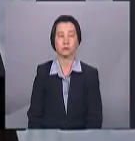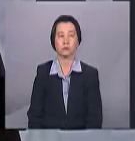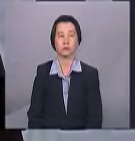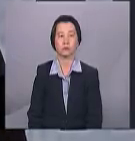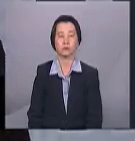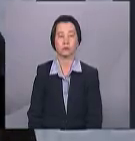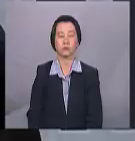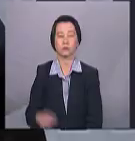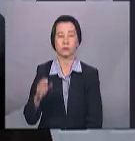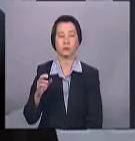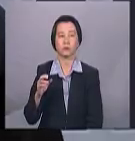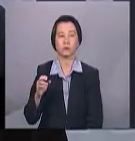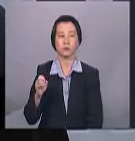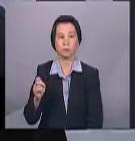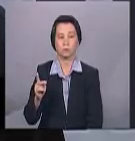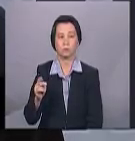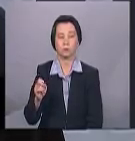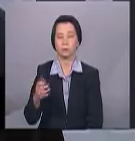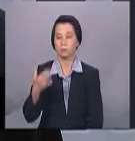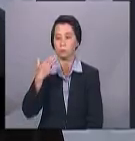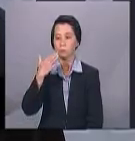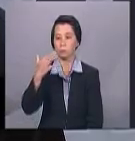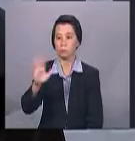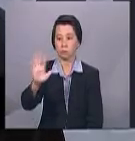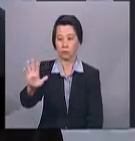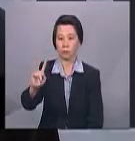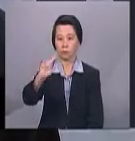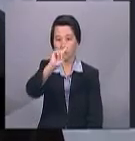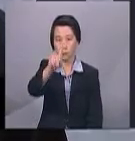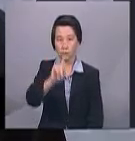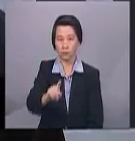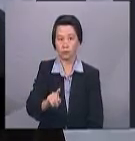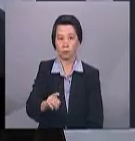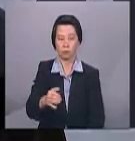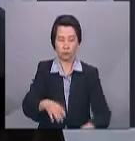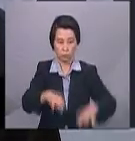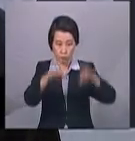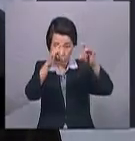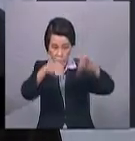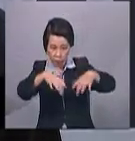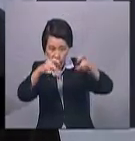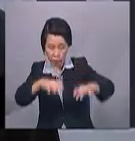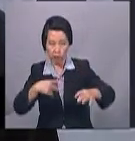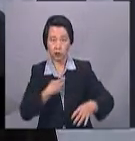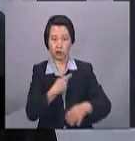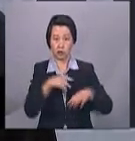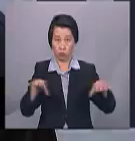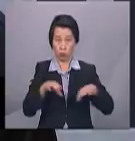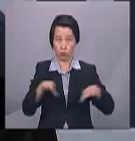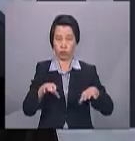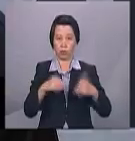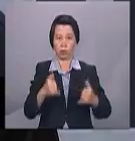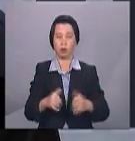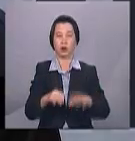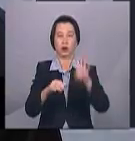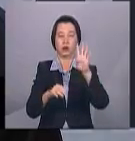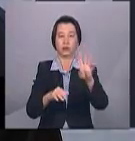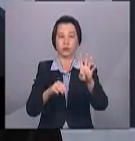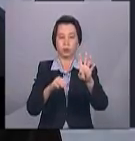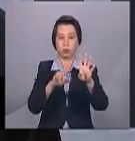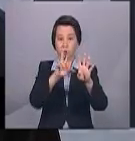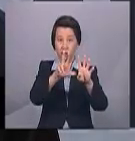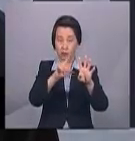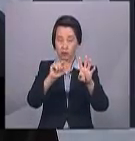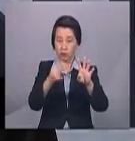Okay. Right, thank you for the question. So the test that kita buat setakat ini ya ialah